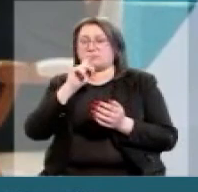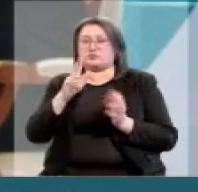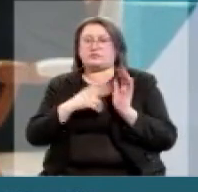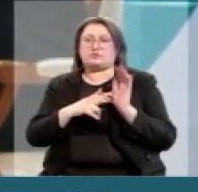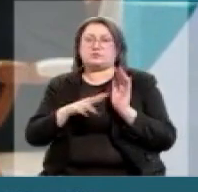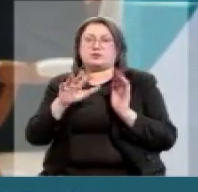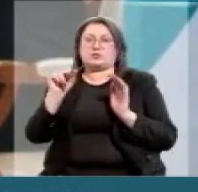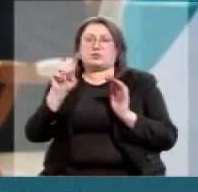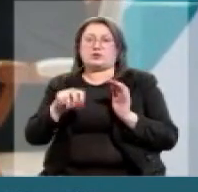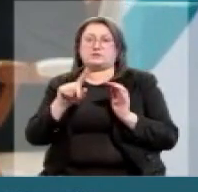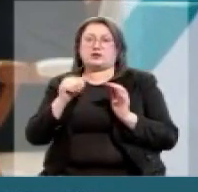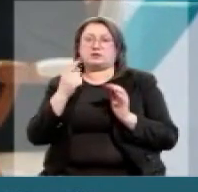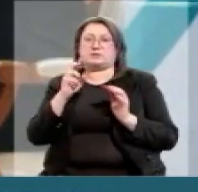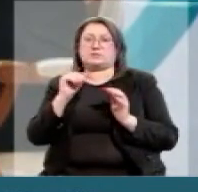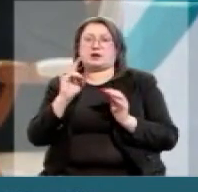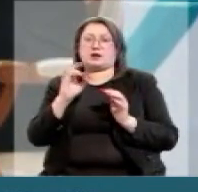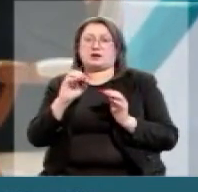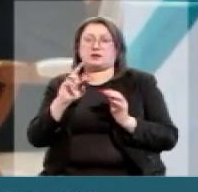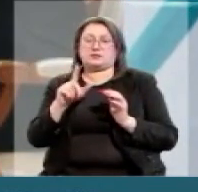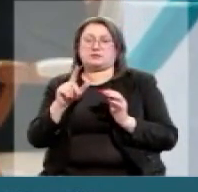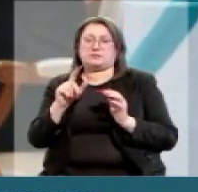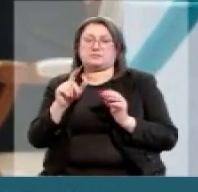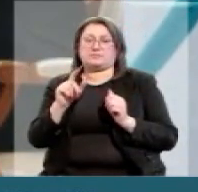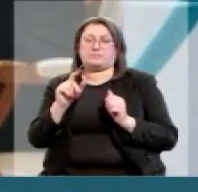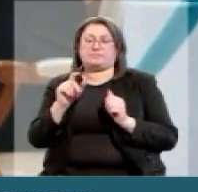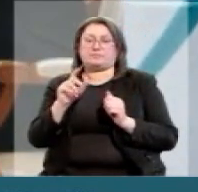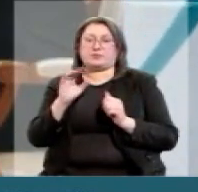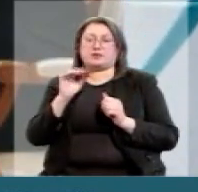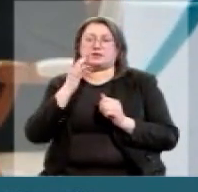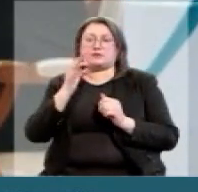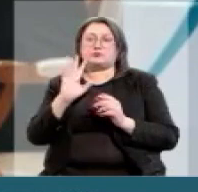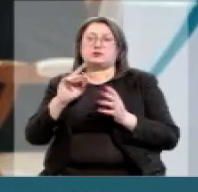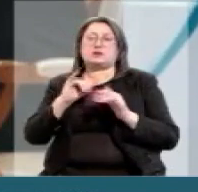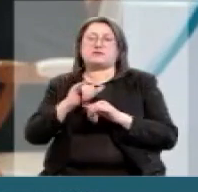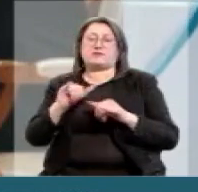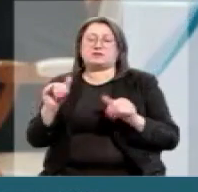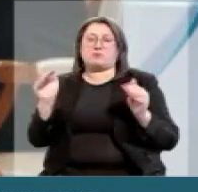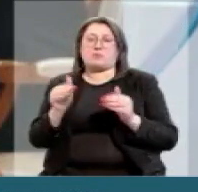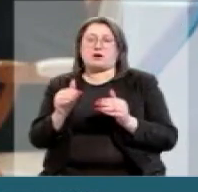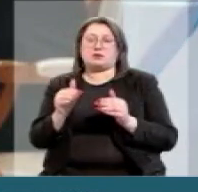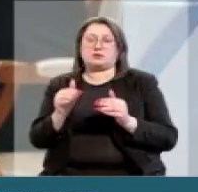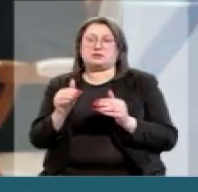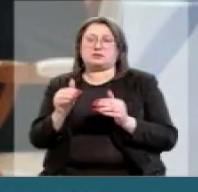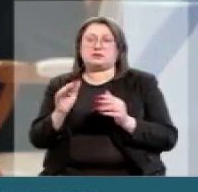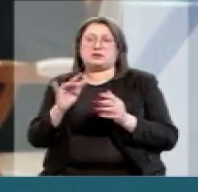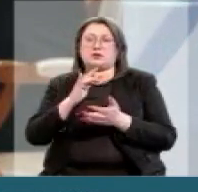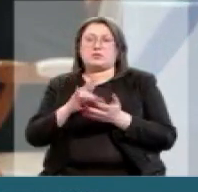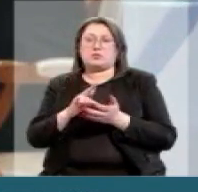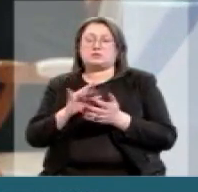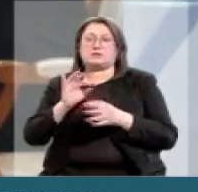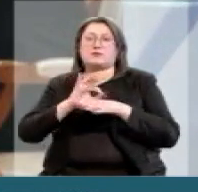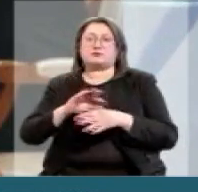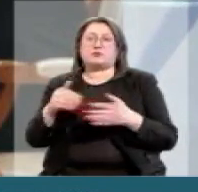моноқалаларды дамытып, ауыл ел бесігі жобасын іске асыруға, елді мекендерді газбен, жылумен қамтуға, сондай-ақ әскерді